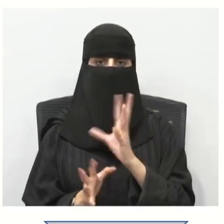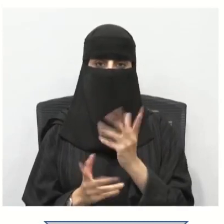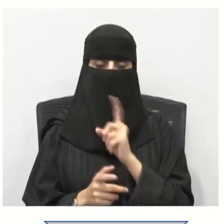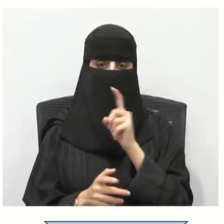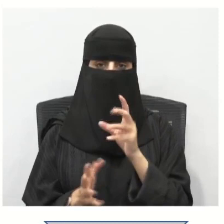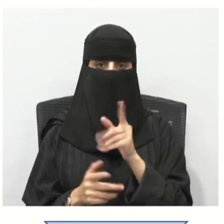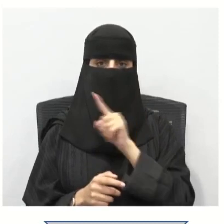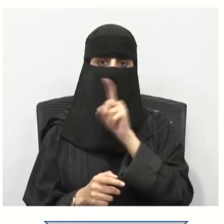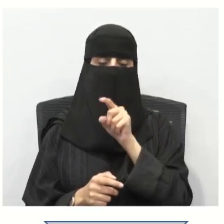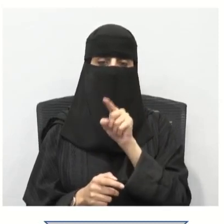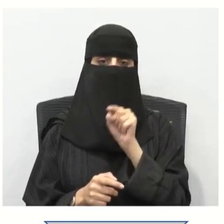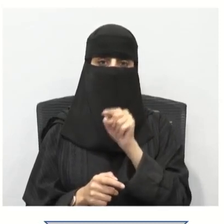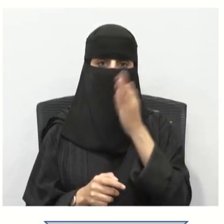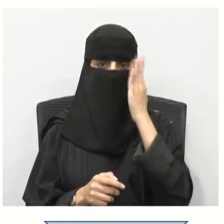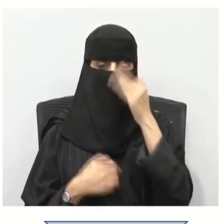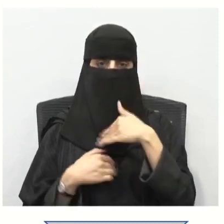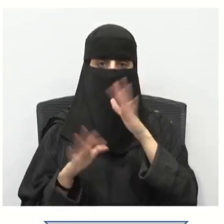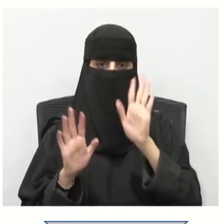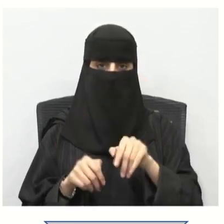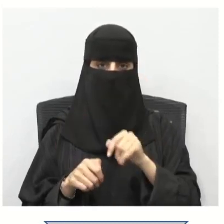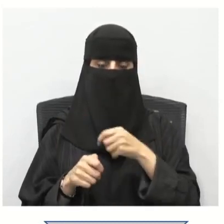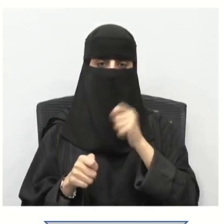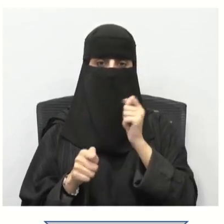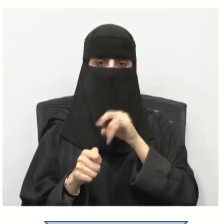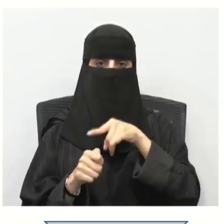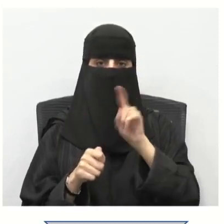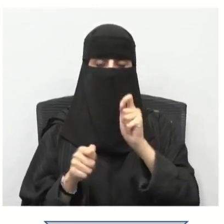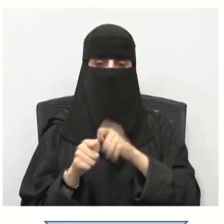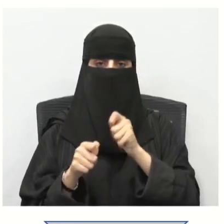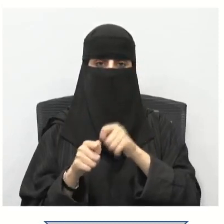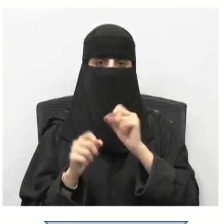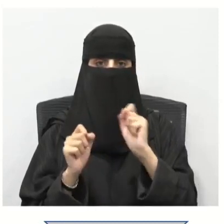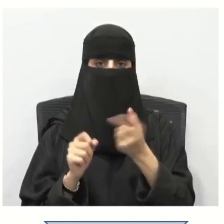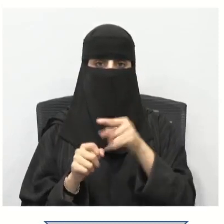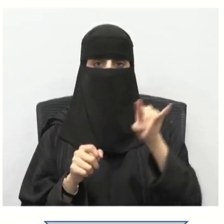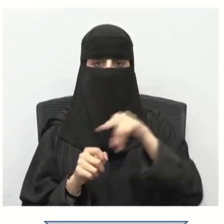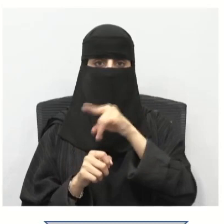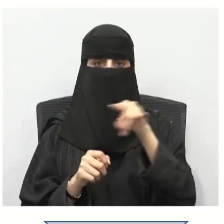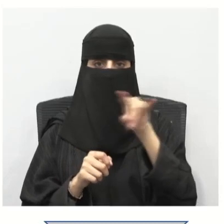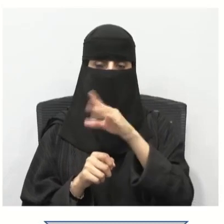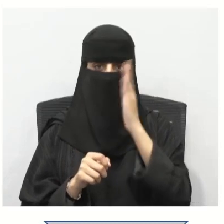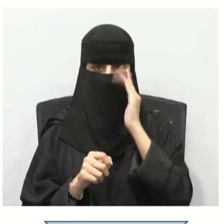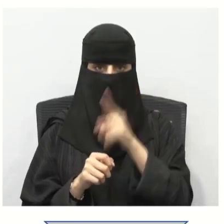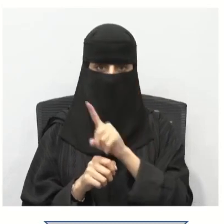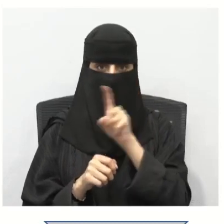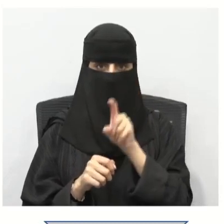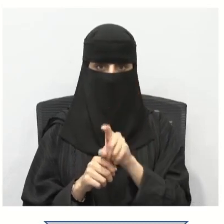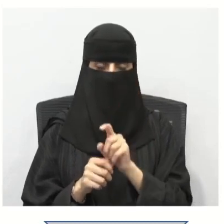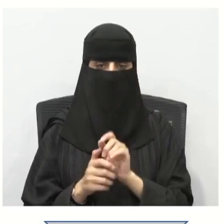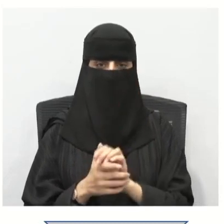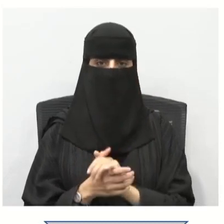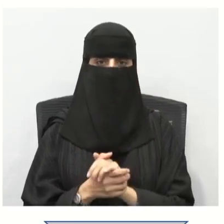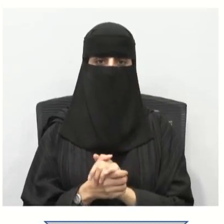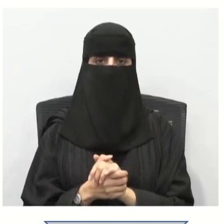تعرف انني قادر على صناعه طائره تطير في السماء اذا